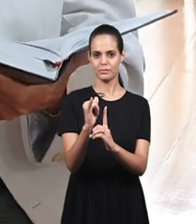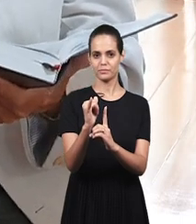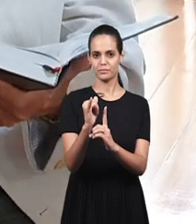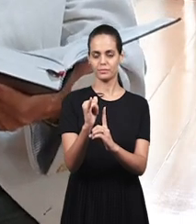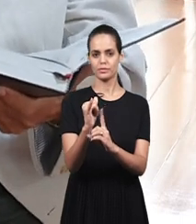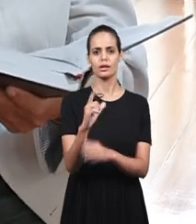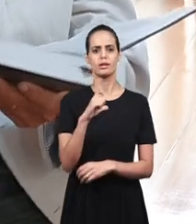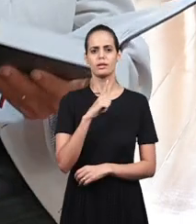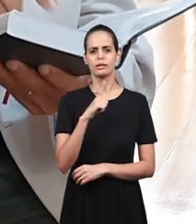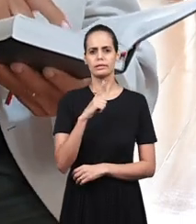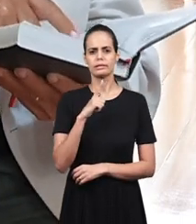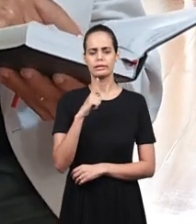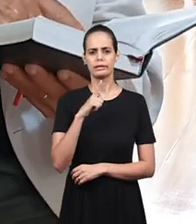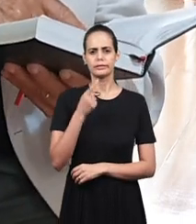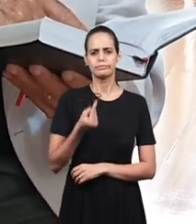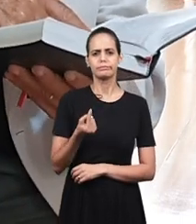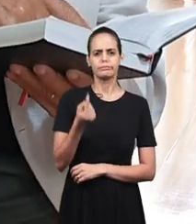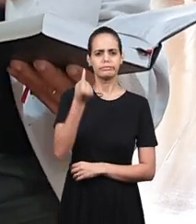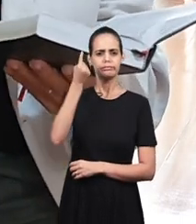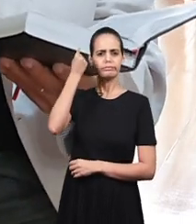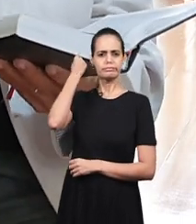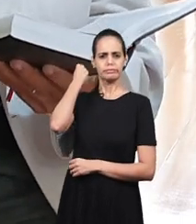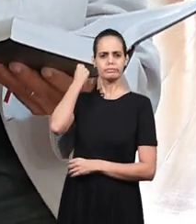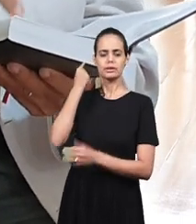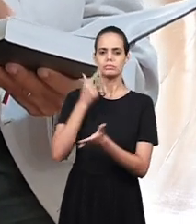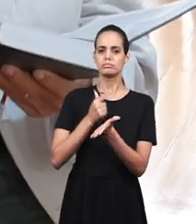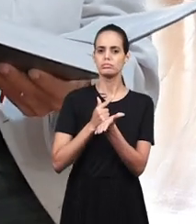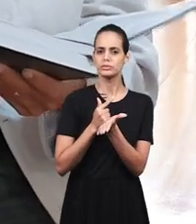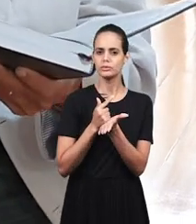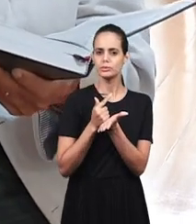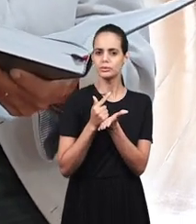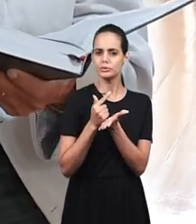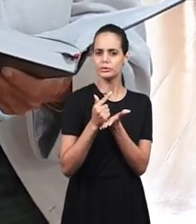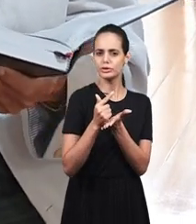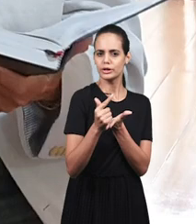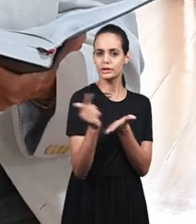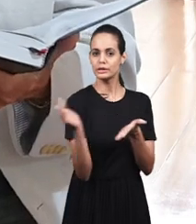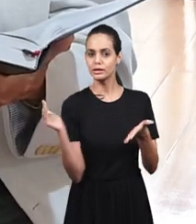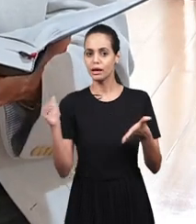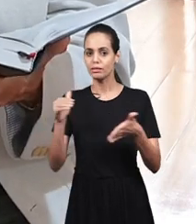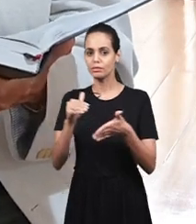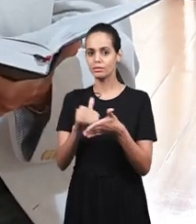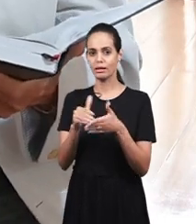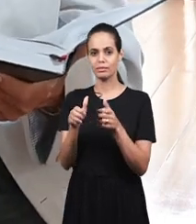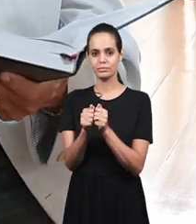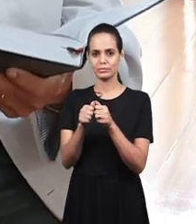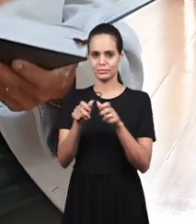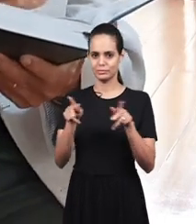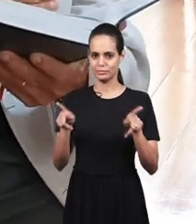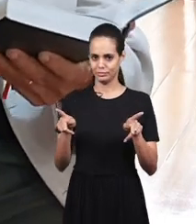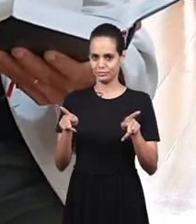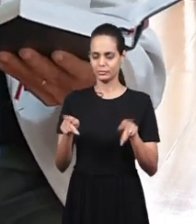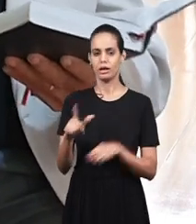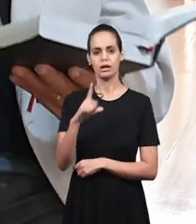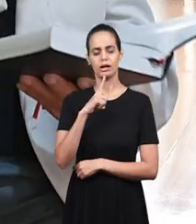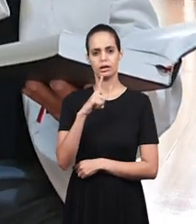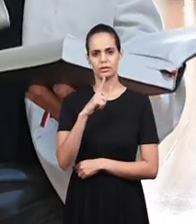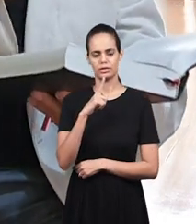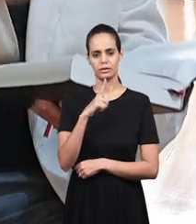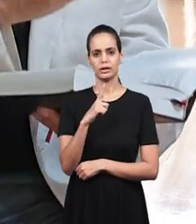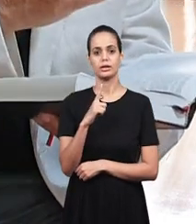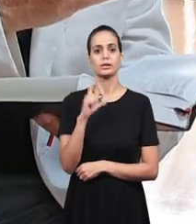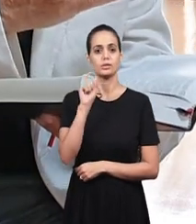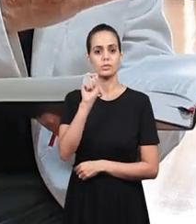orientation prophétique qui arrive depuis la Genèse, il va